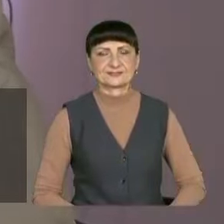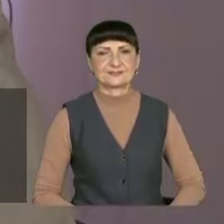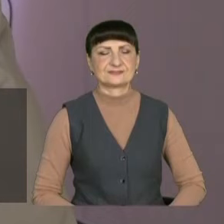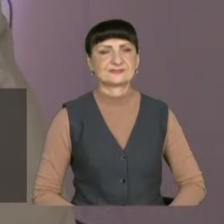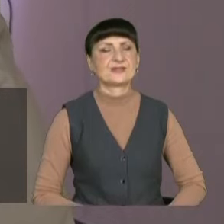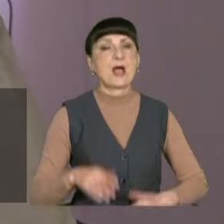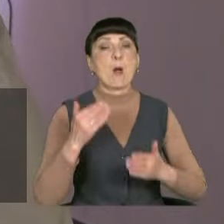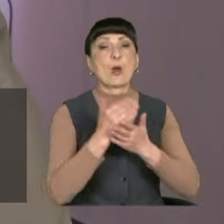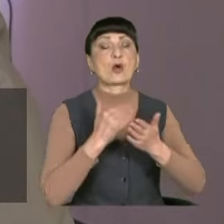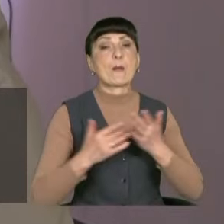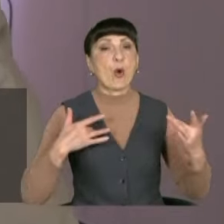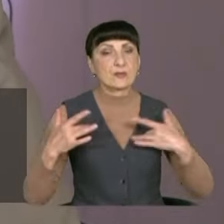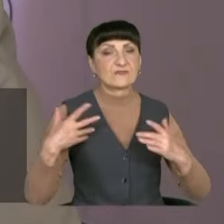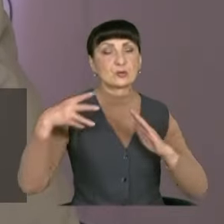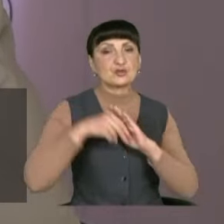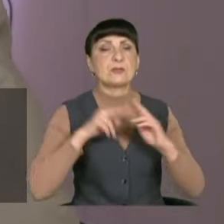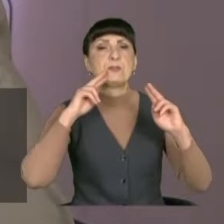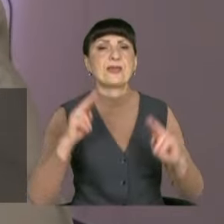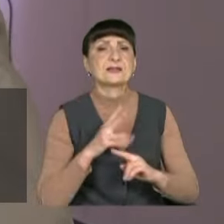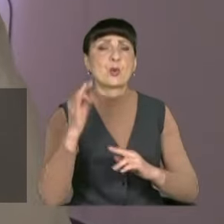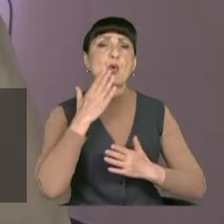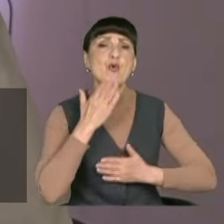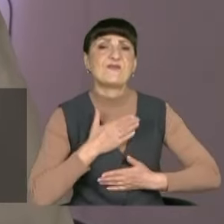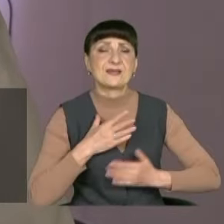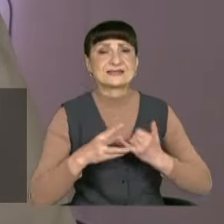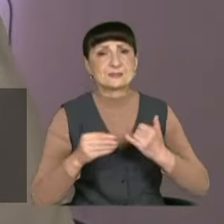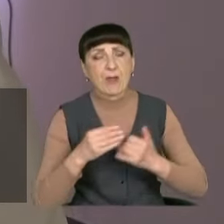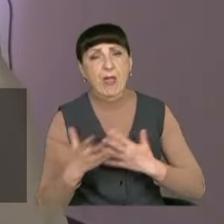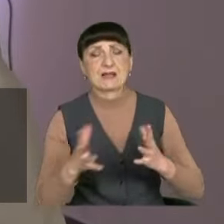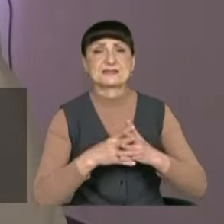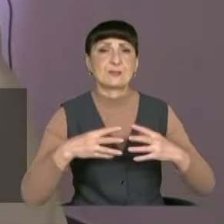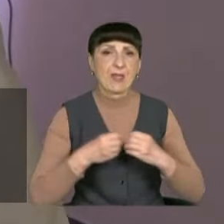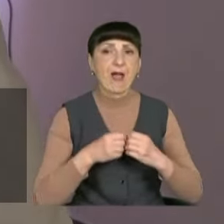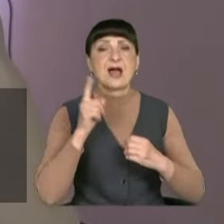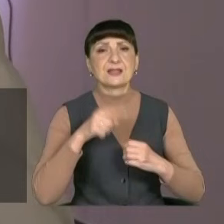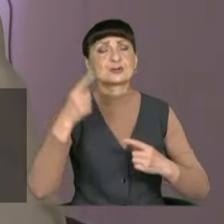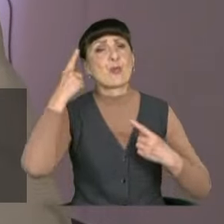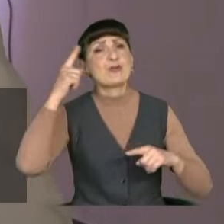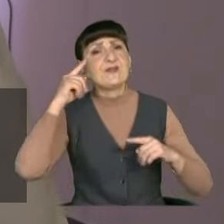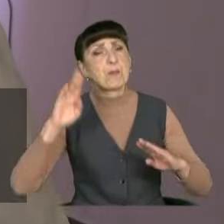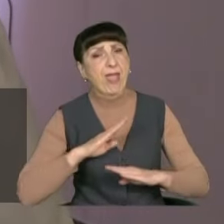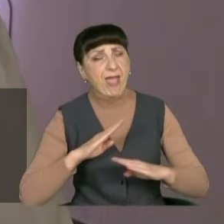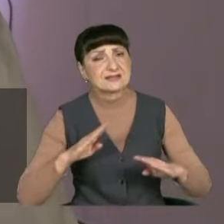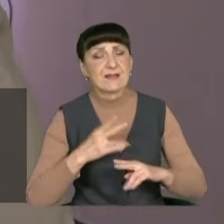В программу концерта мы включили песни о любви к родине, к семье. Включили и композиции из мультфильмов. Так